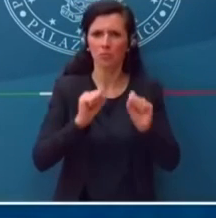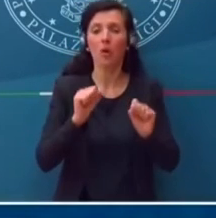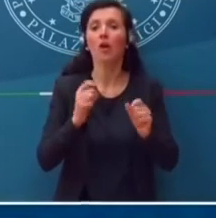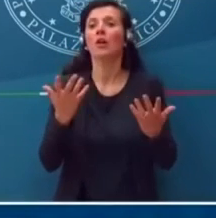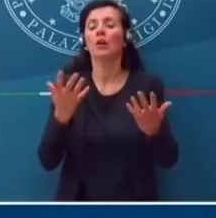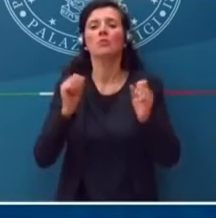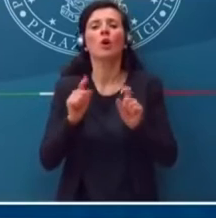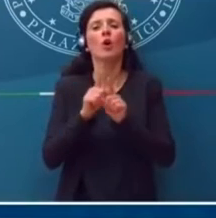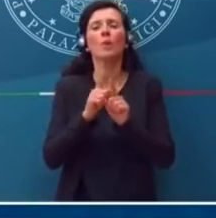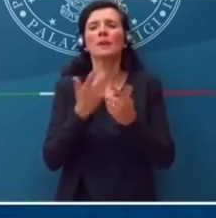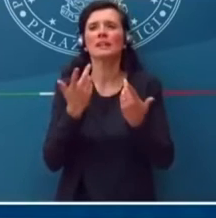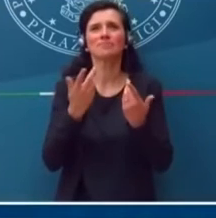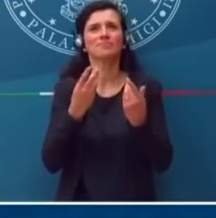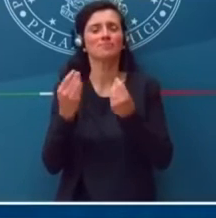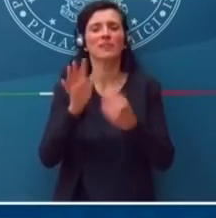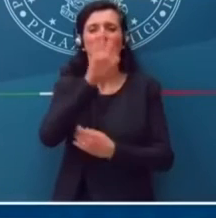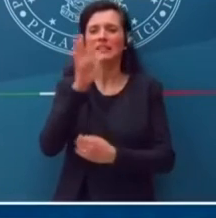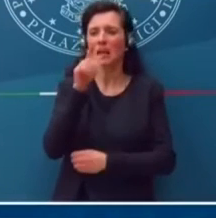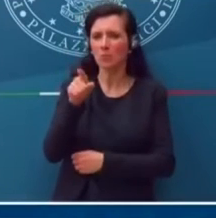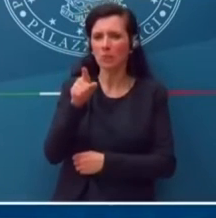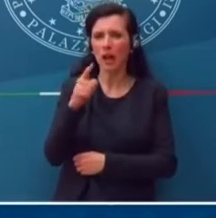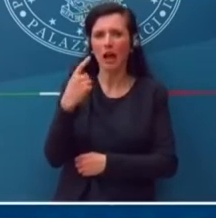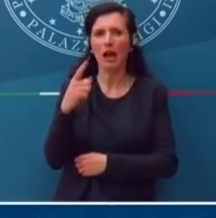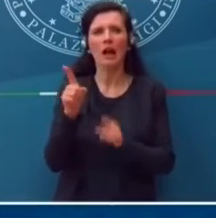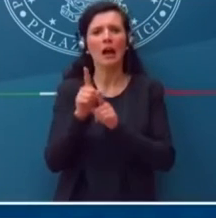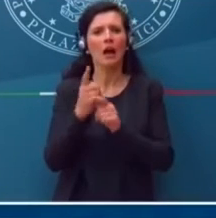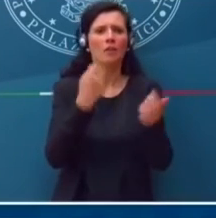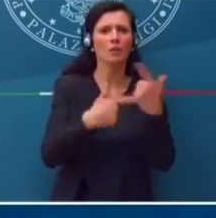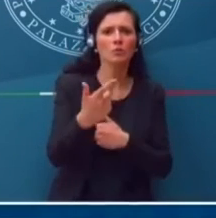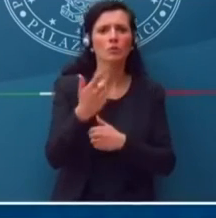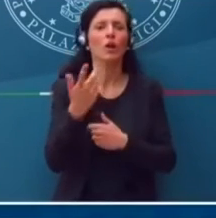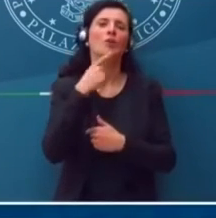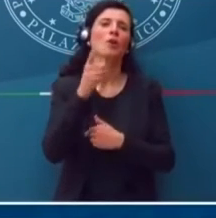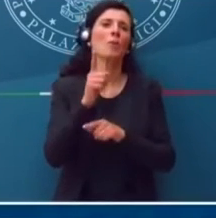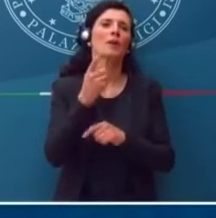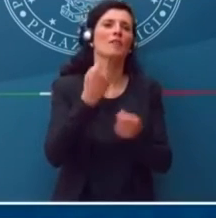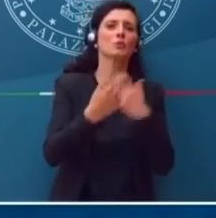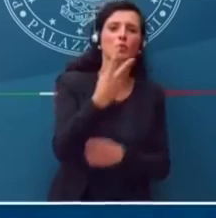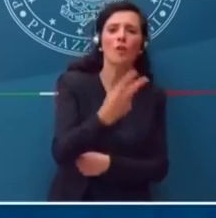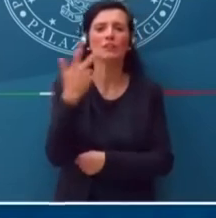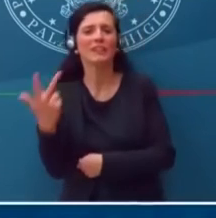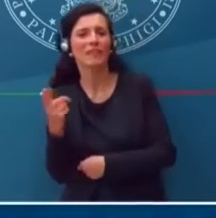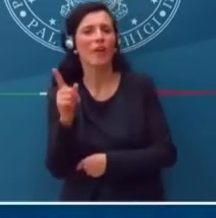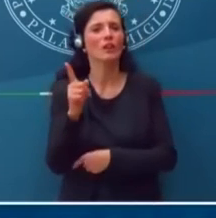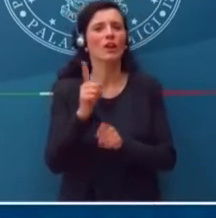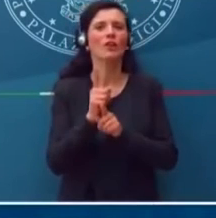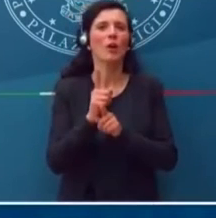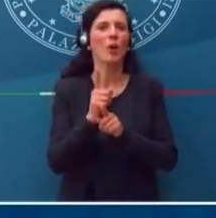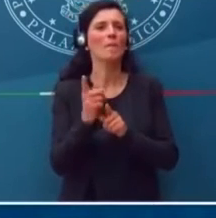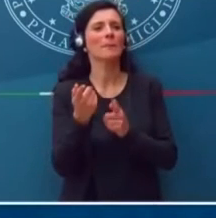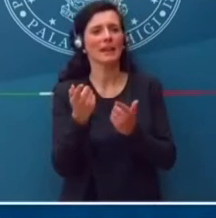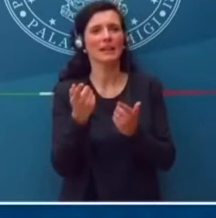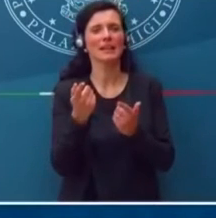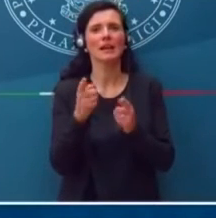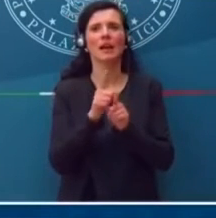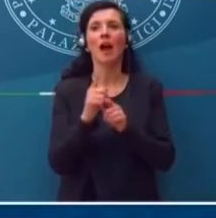si sbaglia, che queste cose siano state vendute due volte, tre volte, ecco, come si dice a Roma. Ma certo questo fatto, queste improvvise defaillance